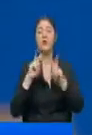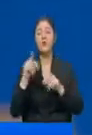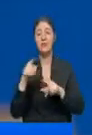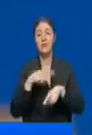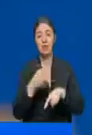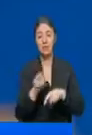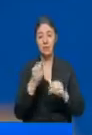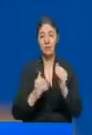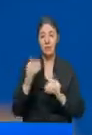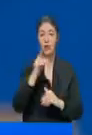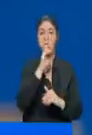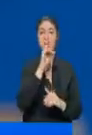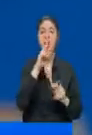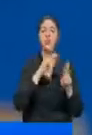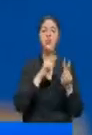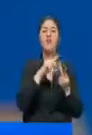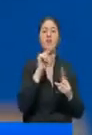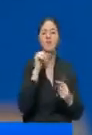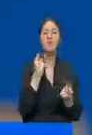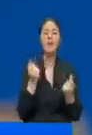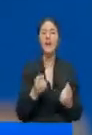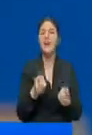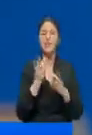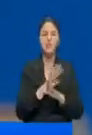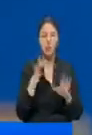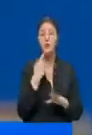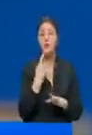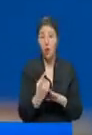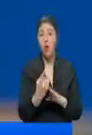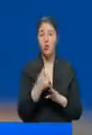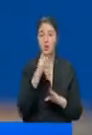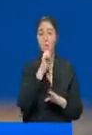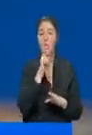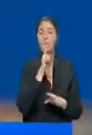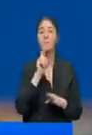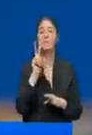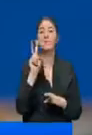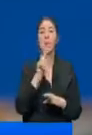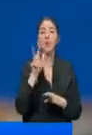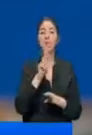Odası 150 kilovat saatin hiçbir şeye yetmeyeceğini belirtiyordu. 230